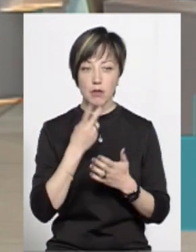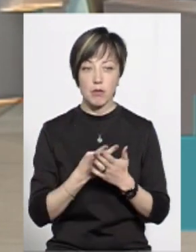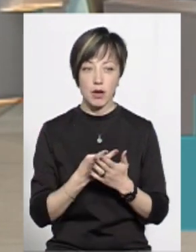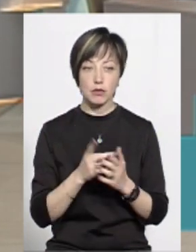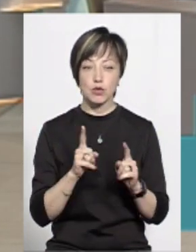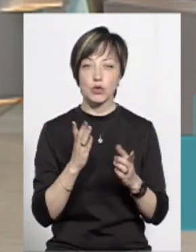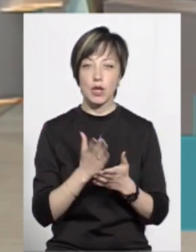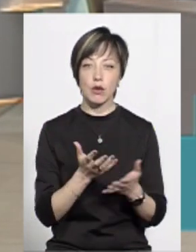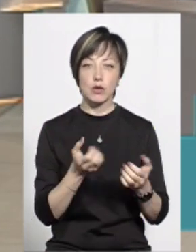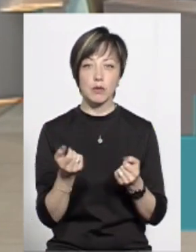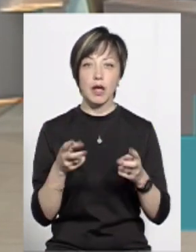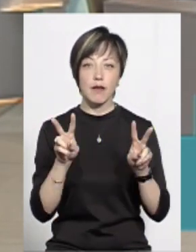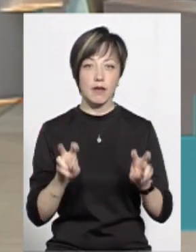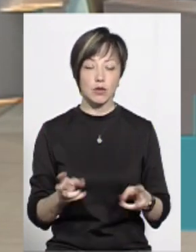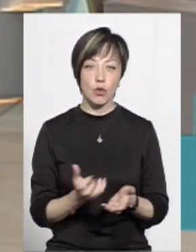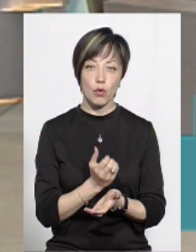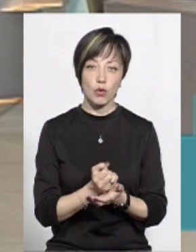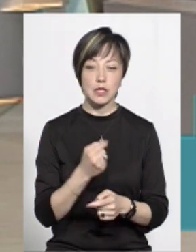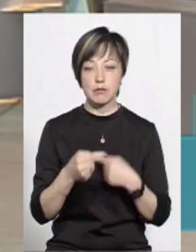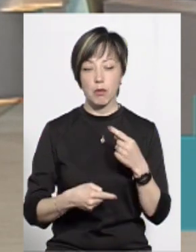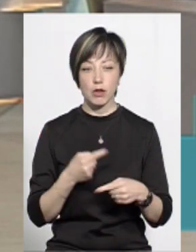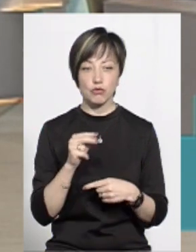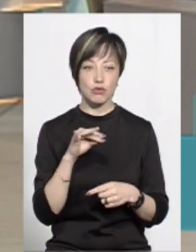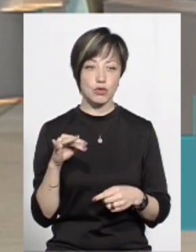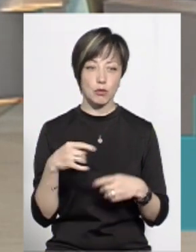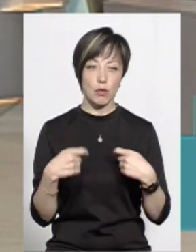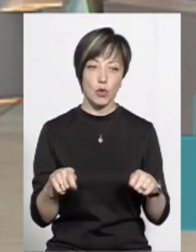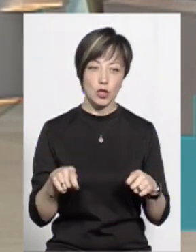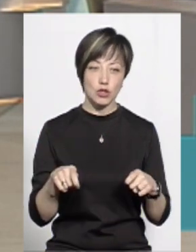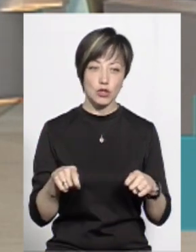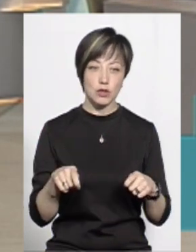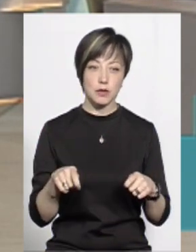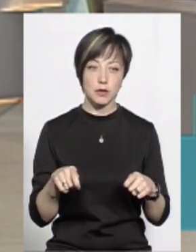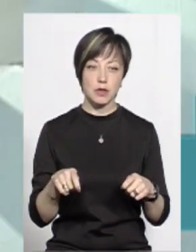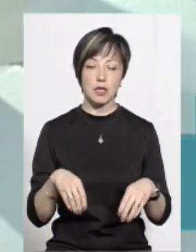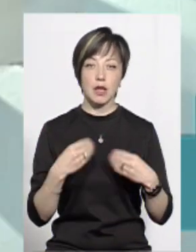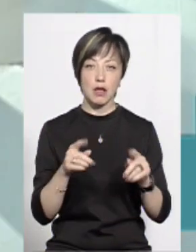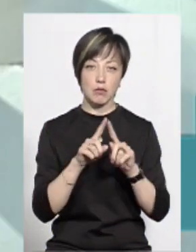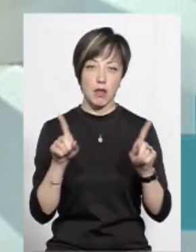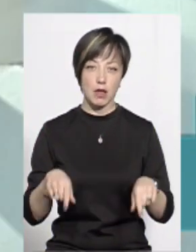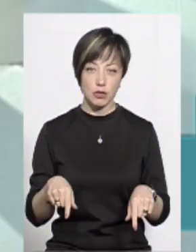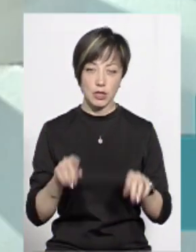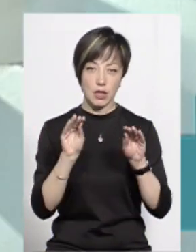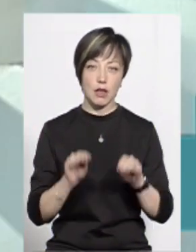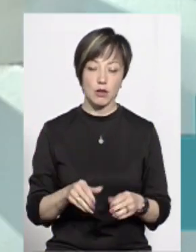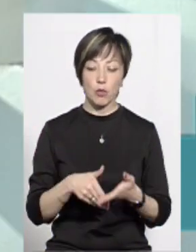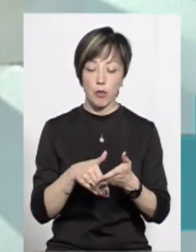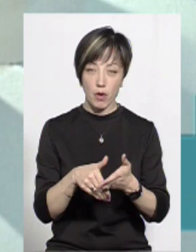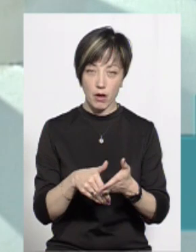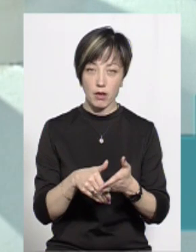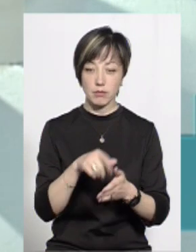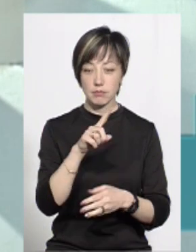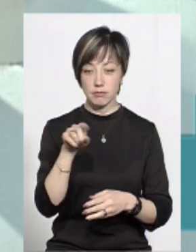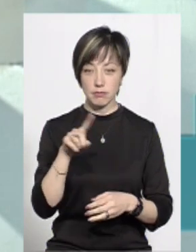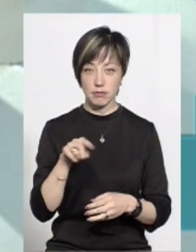бачимо, що по ньому є отримано, який вид доходу, чи та сама спадщина, чи той самий продаж, даємо бланочок декларації, допомагаємо